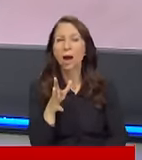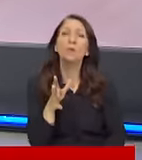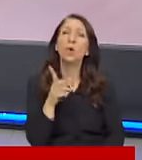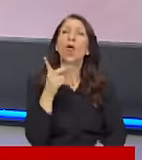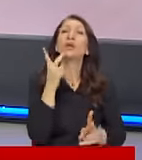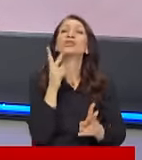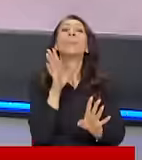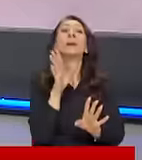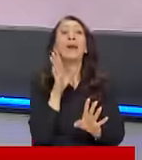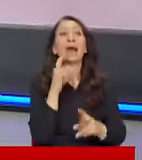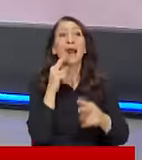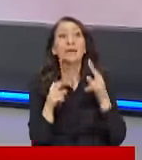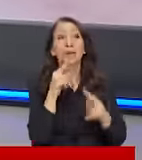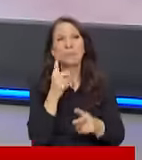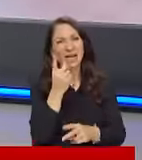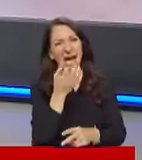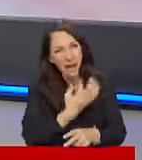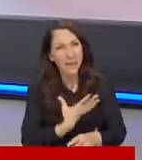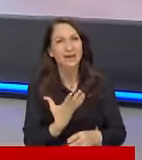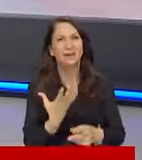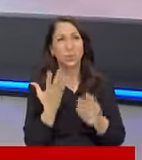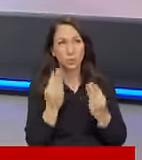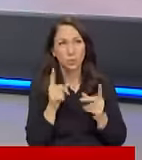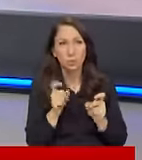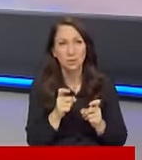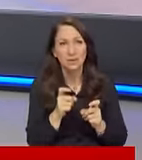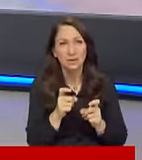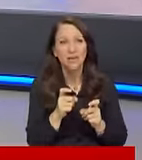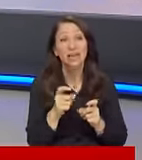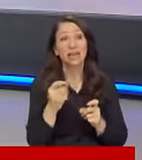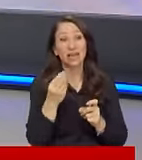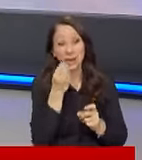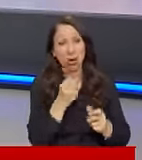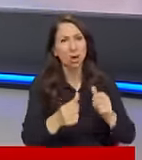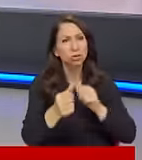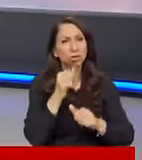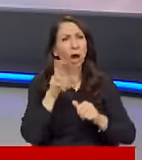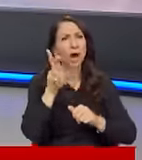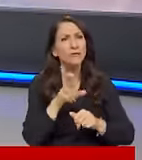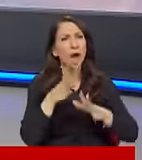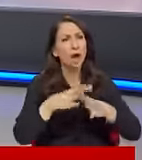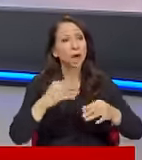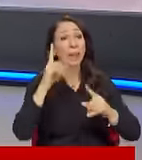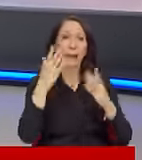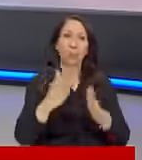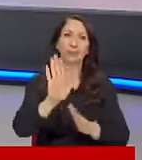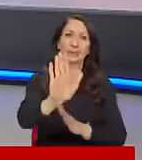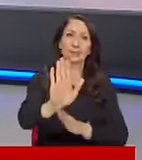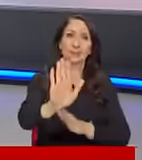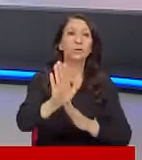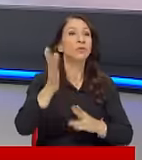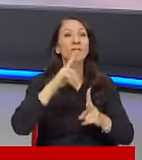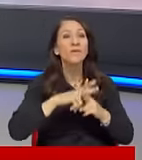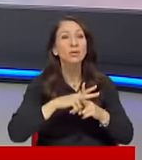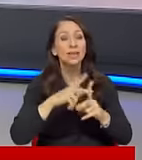onlar açıklamazsa restoranlar bir açıklayıverse olur mu? Yeniliyor, içiliyor, iftar yapılıyor. Allah kabul etsin. Sonra